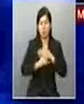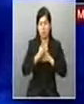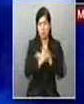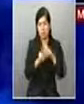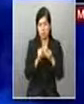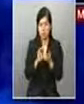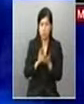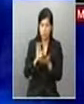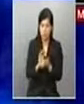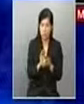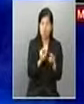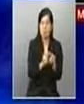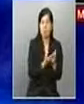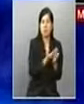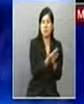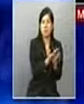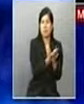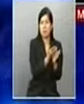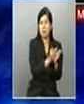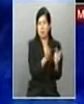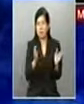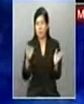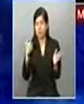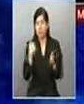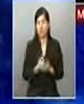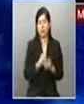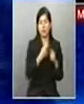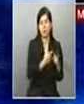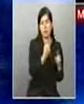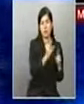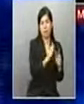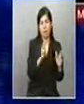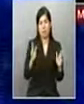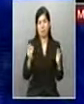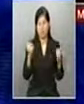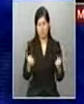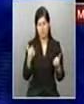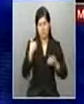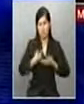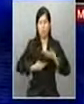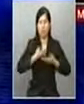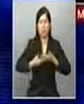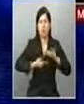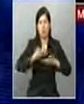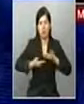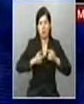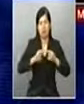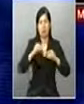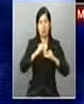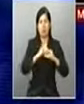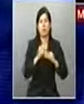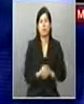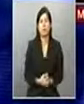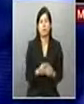ไปช่วง2สัปดาห์ติดต่อกันในช่วงต้นเดือนกุมภาเนี่ยตอนนี้ก็เริ่มกลับมาขายสุทธิมากขึ้นนะครับทำให้ยอดร